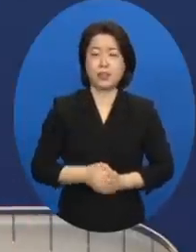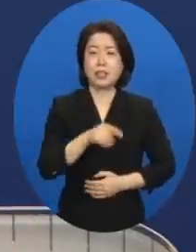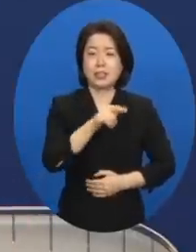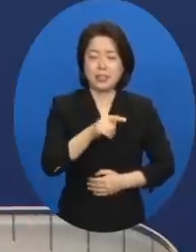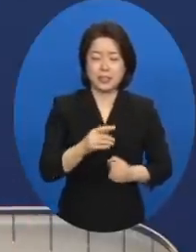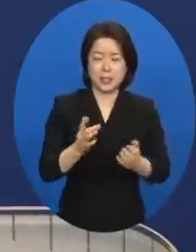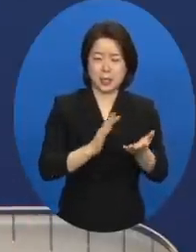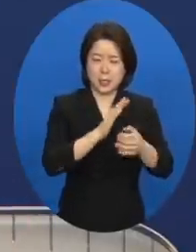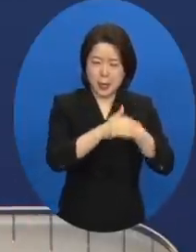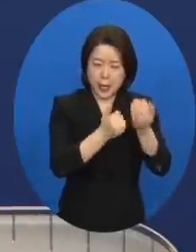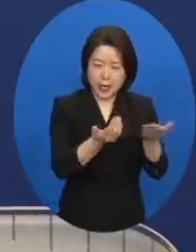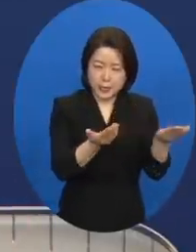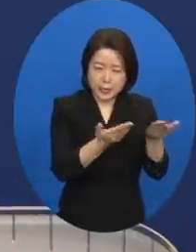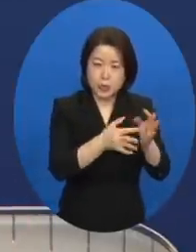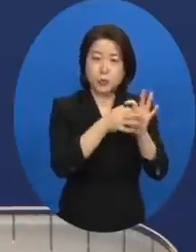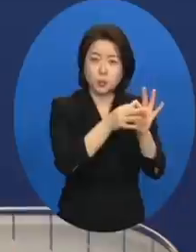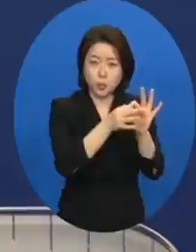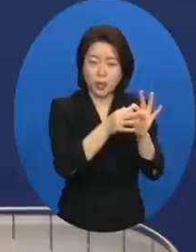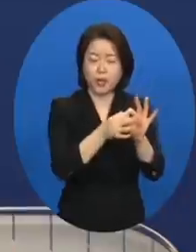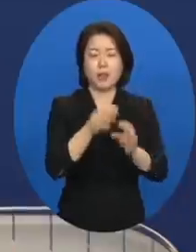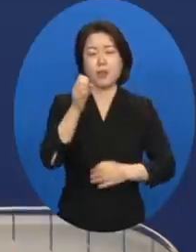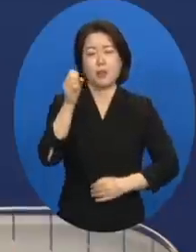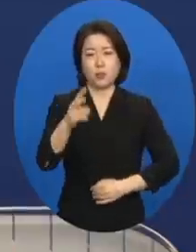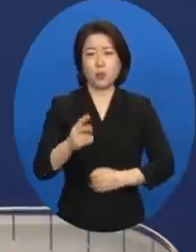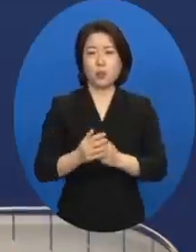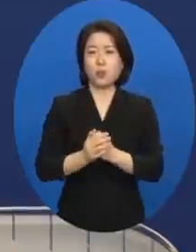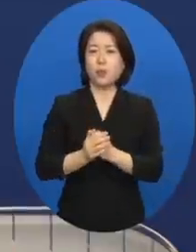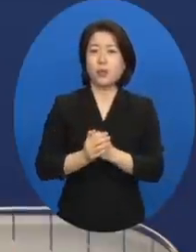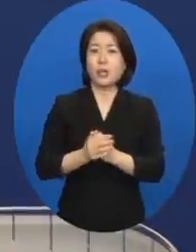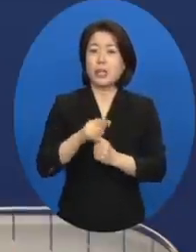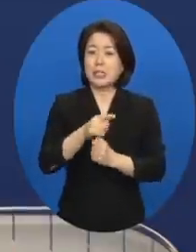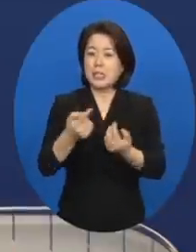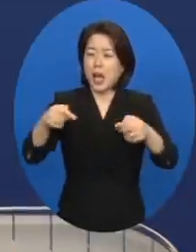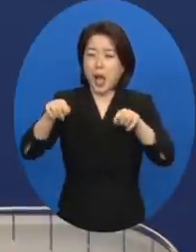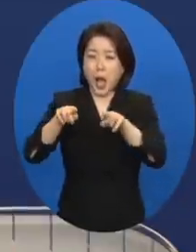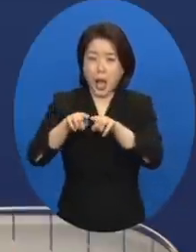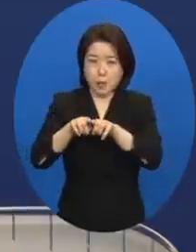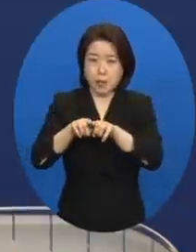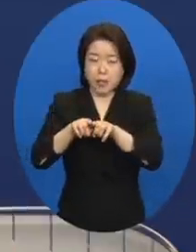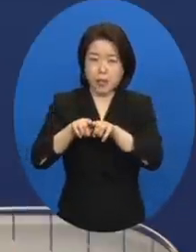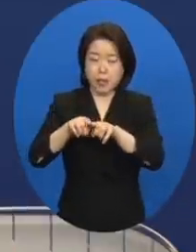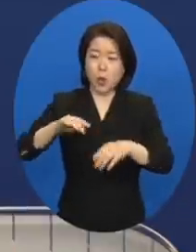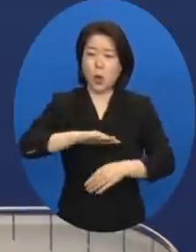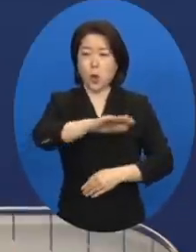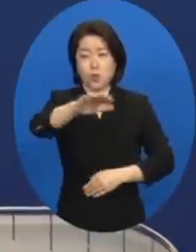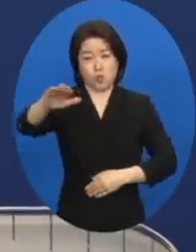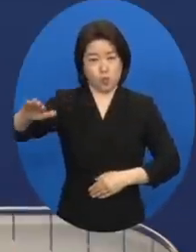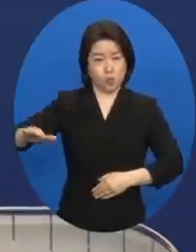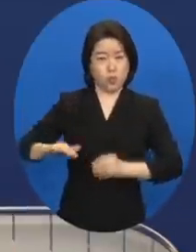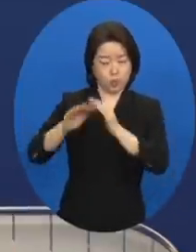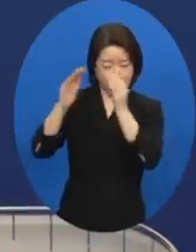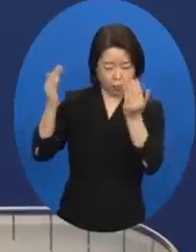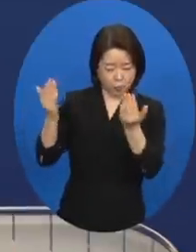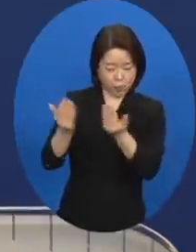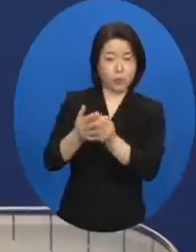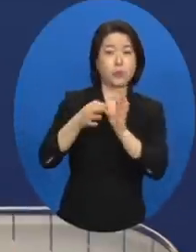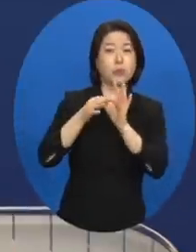사역을 통해서도 그리고 이 사역과 함께하는 우리 모두를